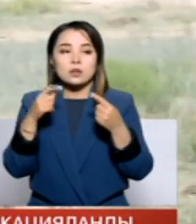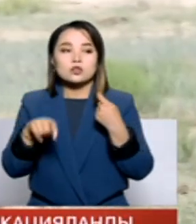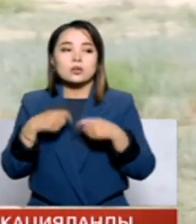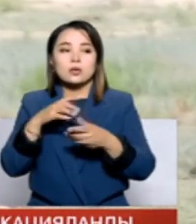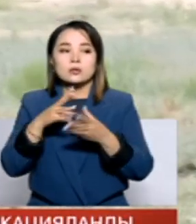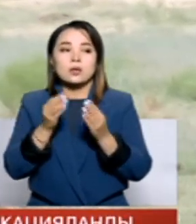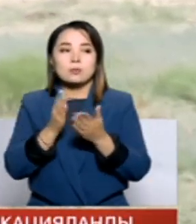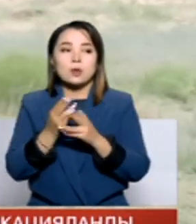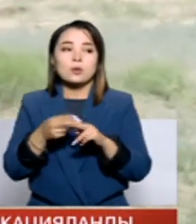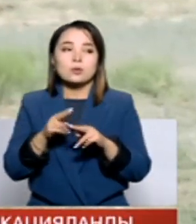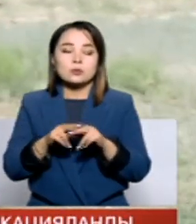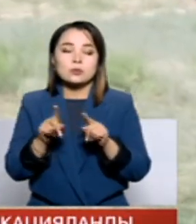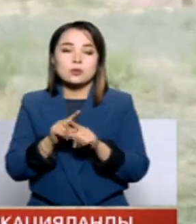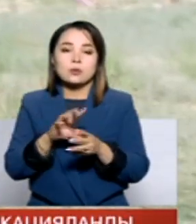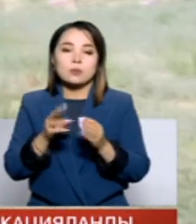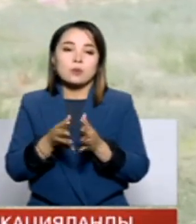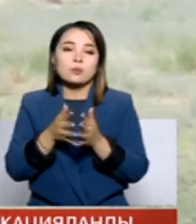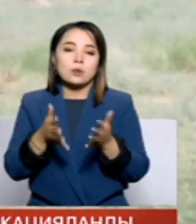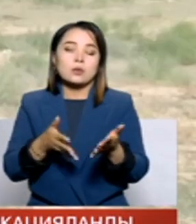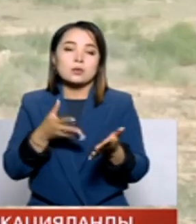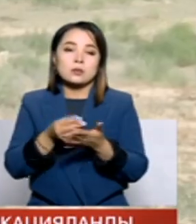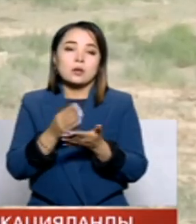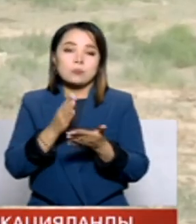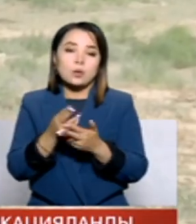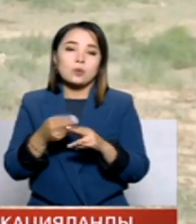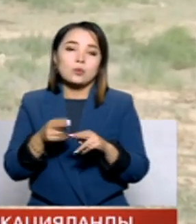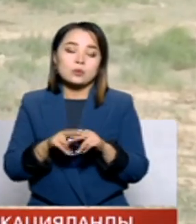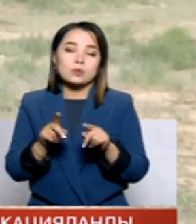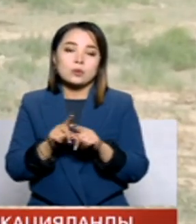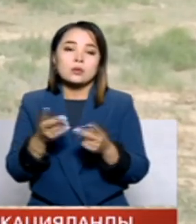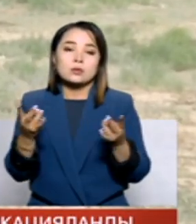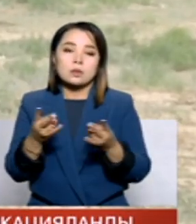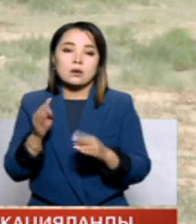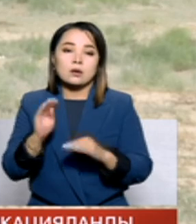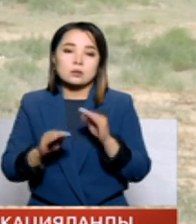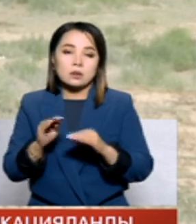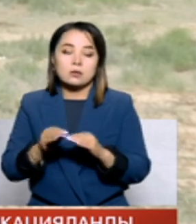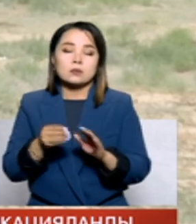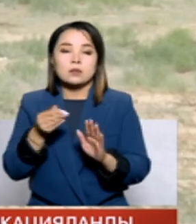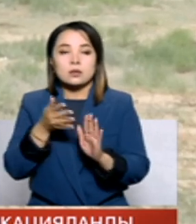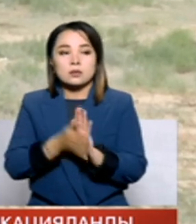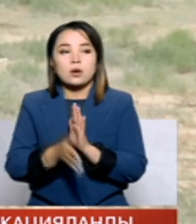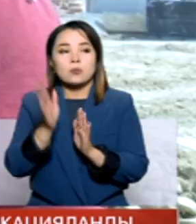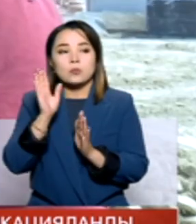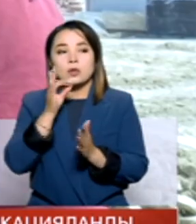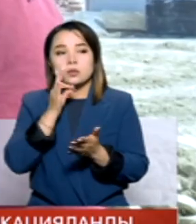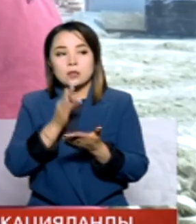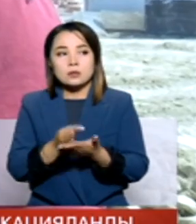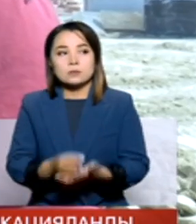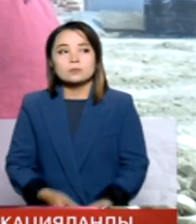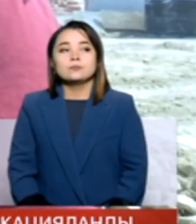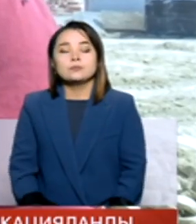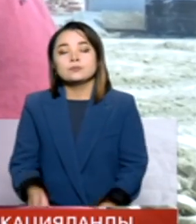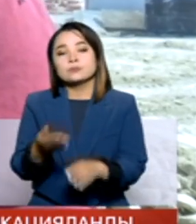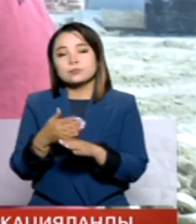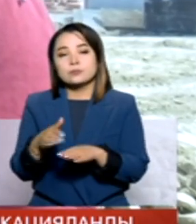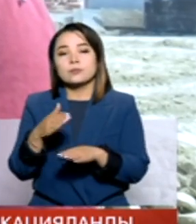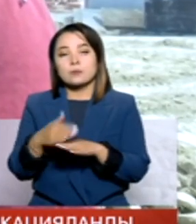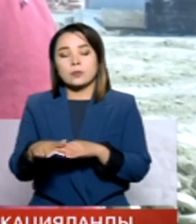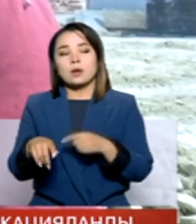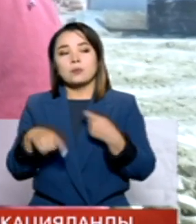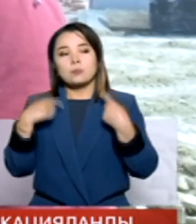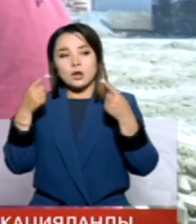болған. Олардың да дені өтемақы алған, енді соны керек жарағымызға жаратамыз деп отыр. Ептеп малдан шығын